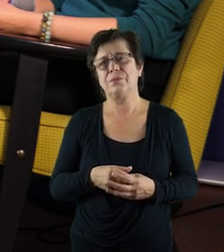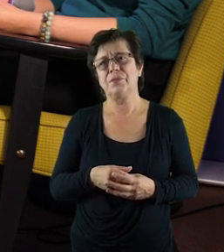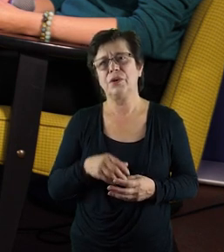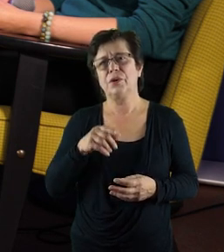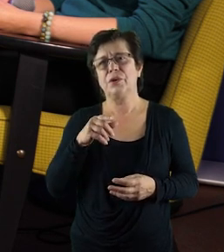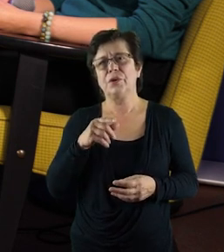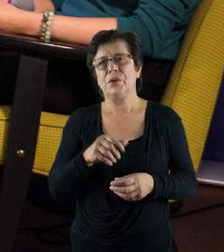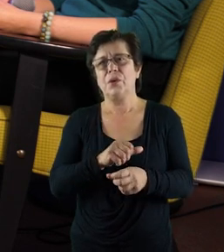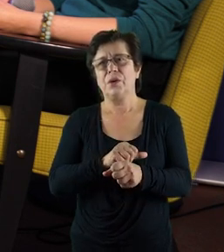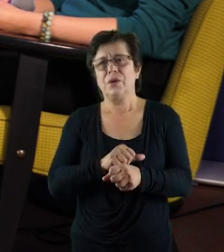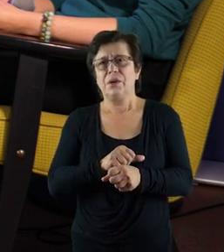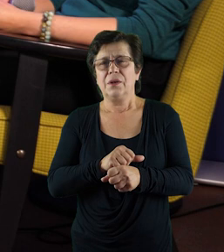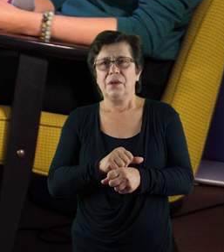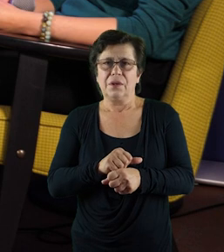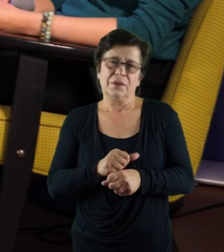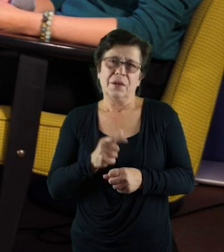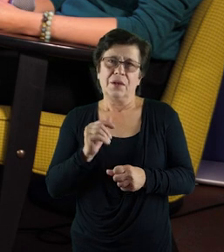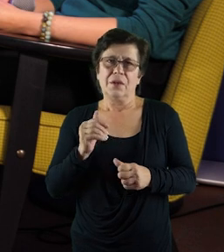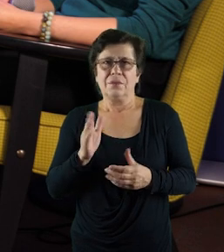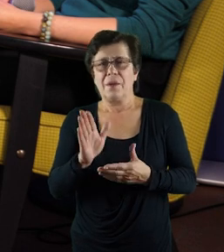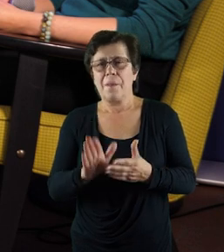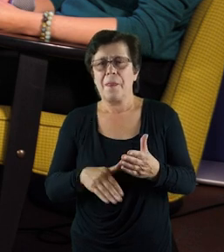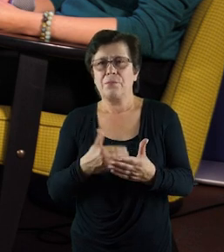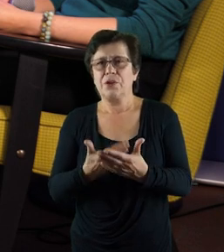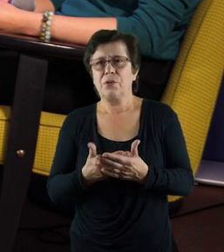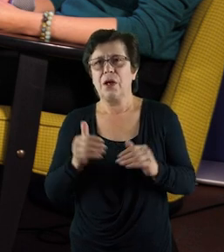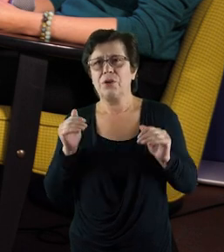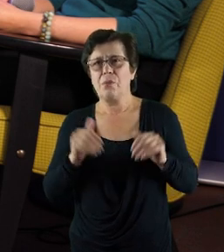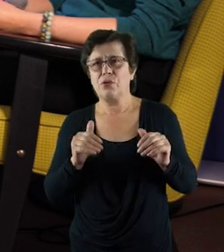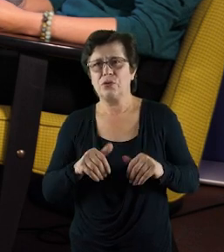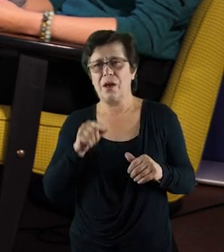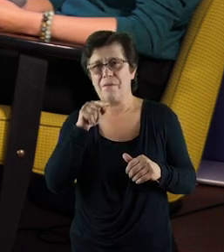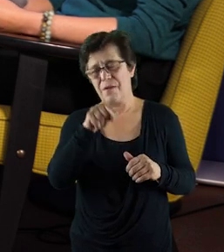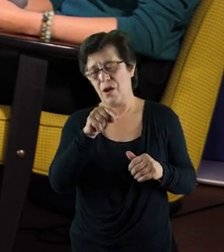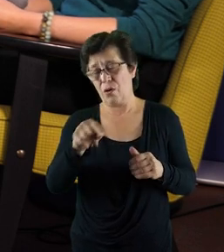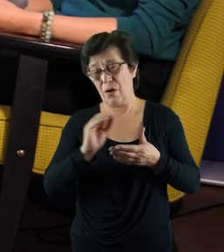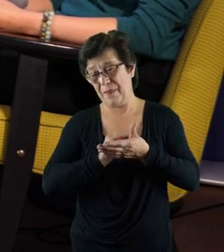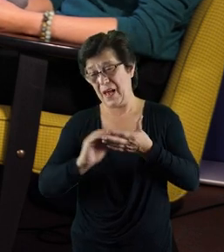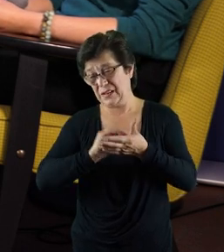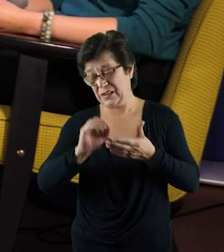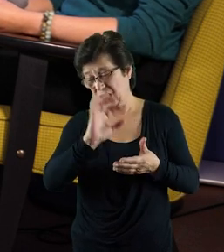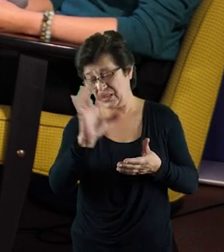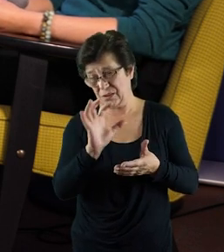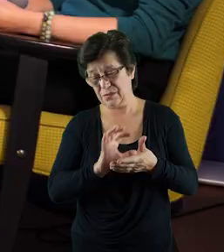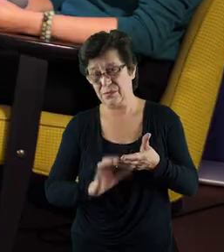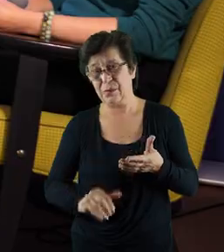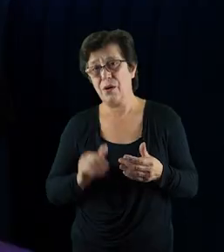To jest tak, że nie wiem, na przykład można w jego tekstach autobiograficznych